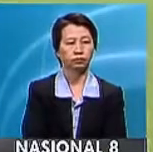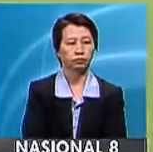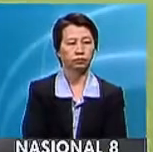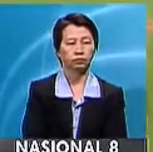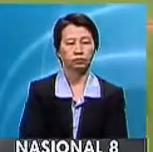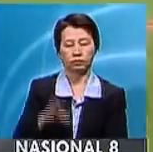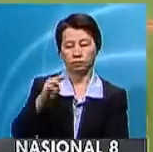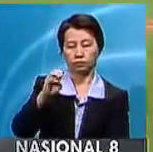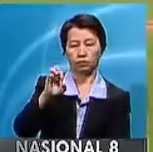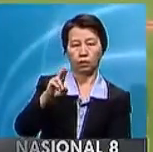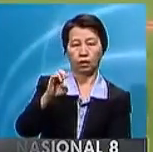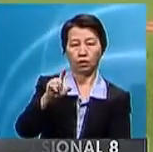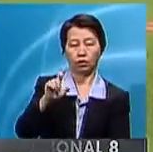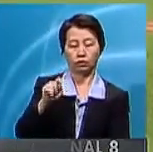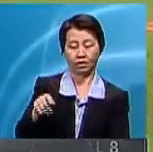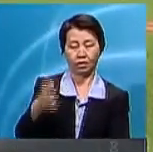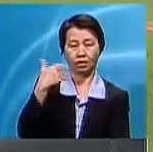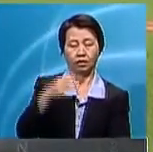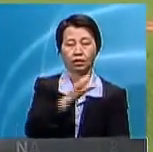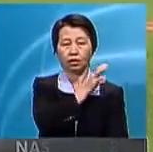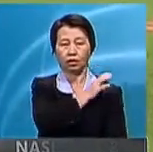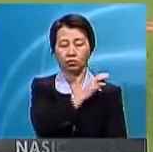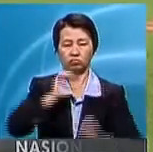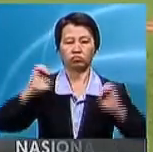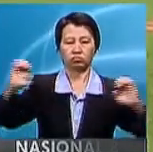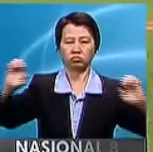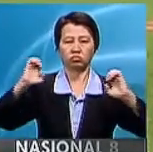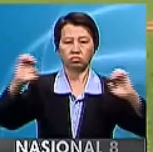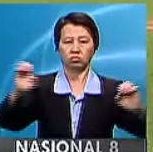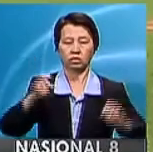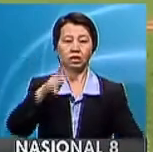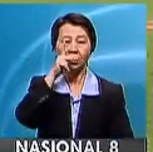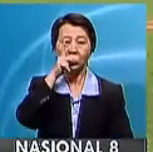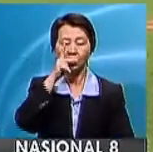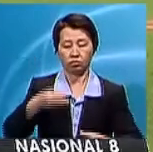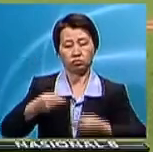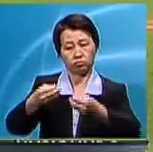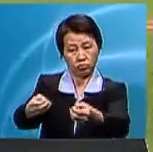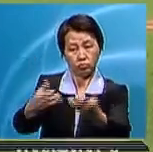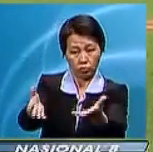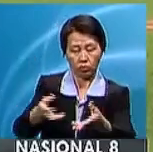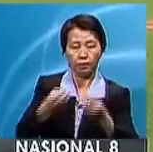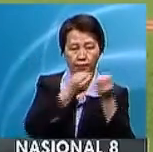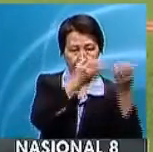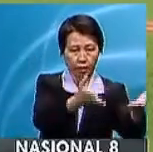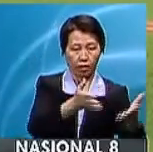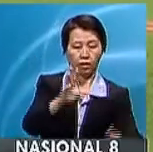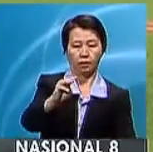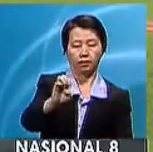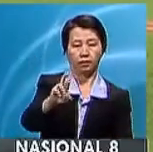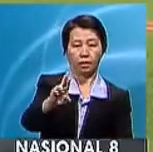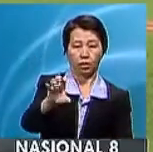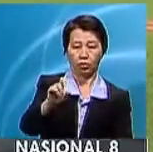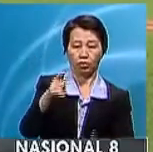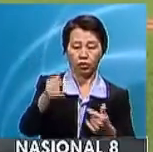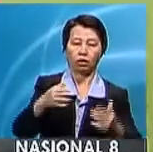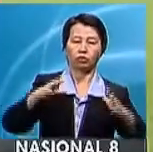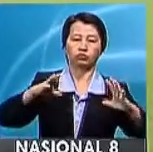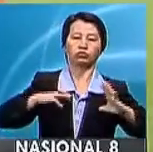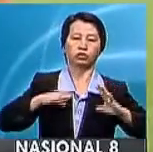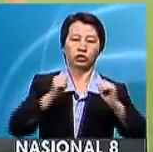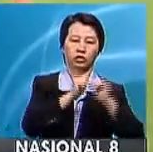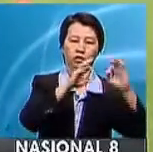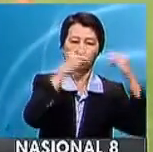Ramon Marcote sebelum ini merupakan jurulatih kecergasan skuad Kedah. Tawaran tersebut sudah pun dimaklumkan kepada Marcote yang kini sedang bercuti